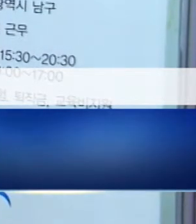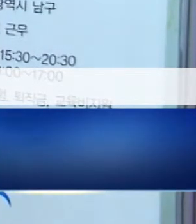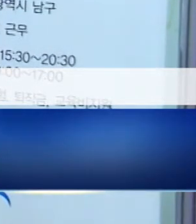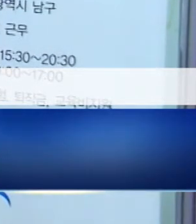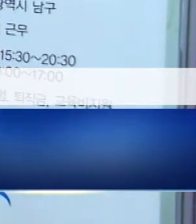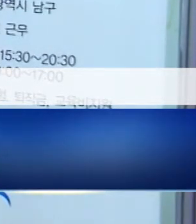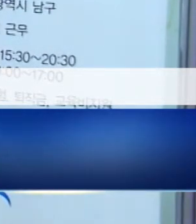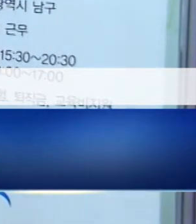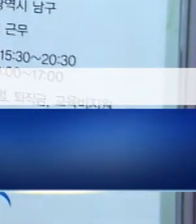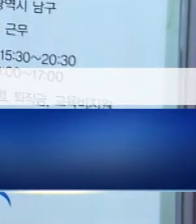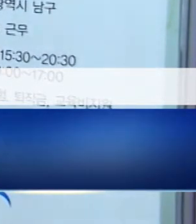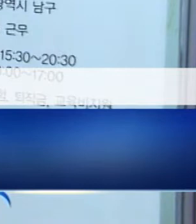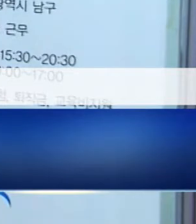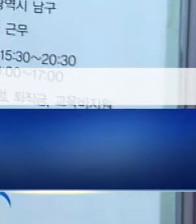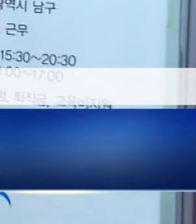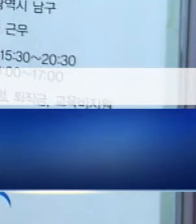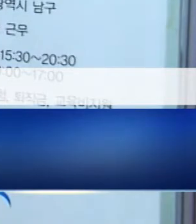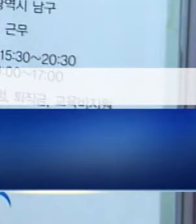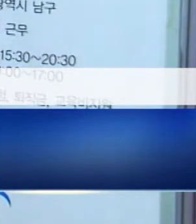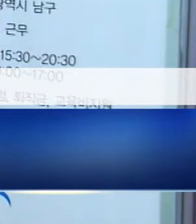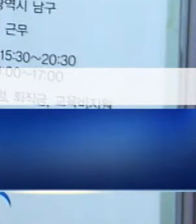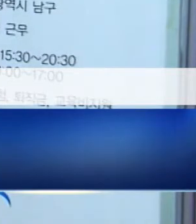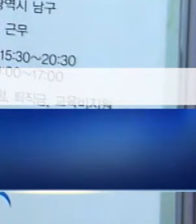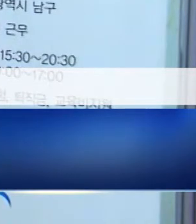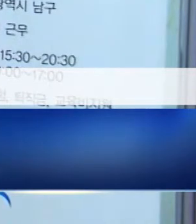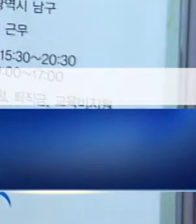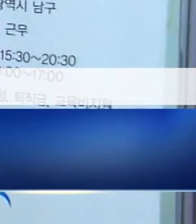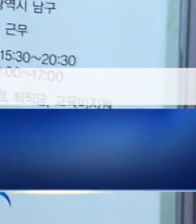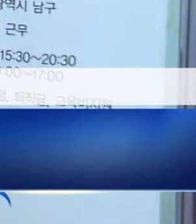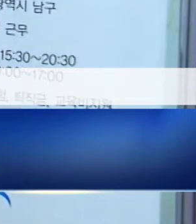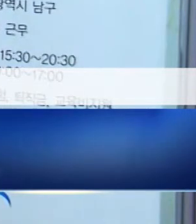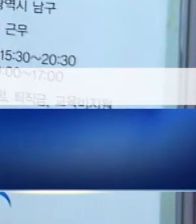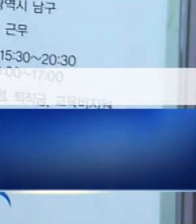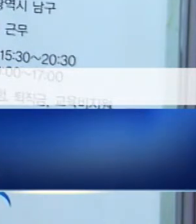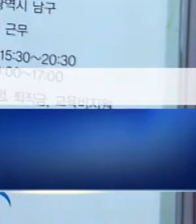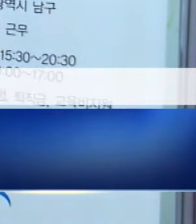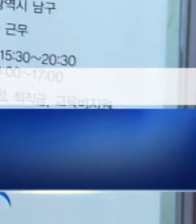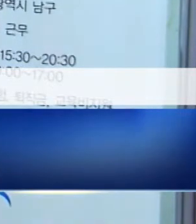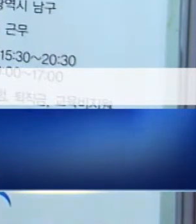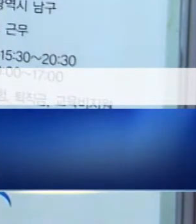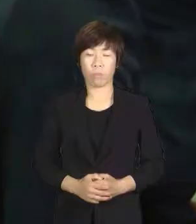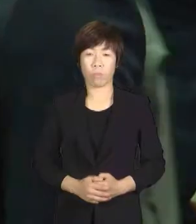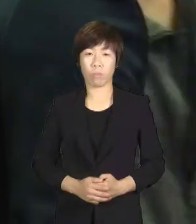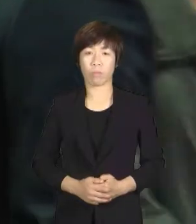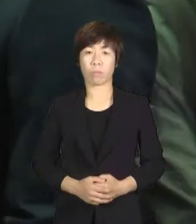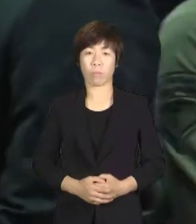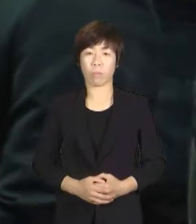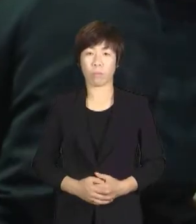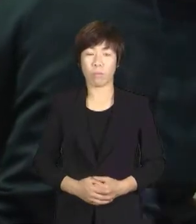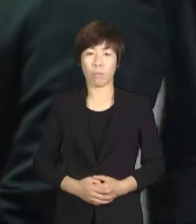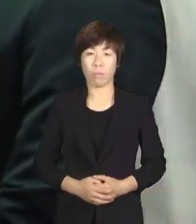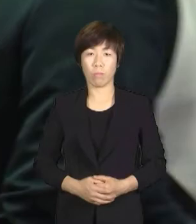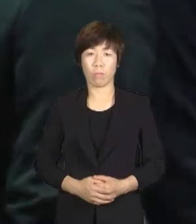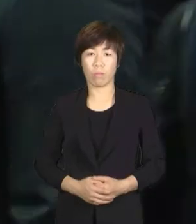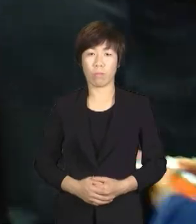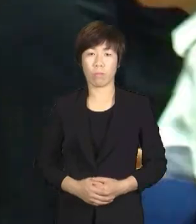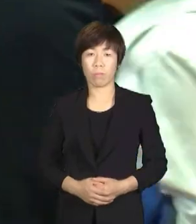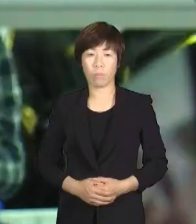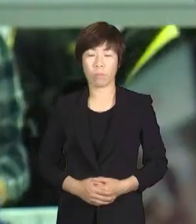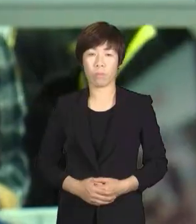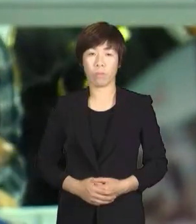됐습니다. 아, 저희 입시 컨설팅 쪽이랑 코칭 강사 쪽이랑 해서 한 15명 정도 저희 기대하고 왔습니다.